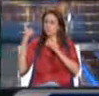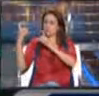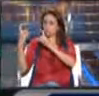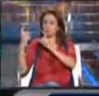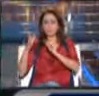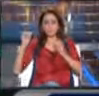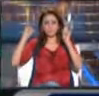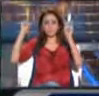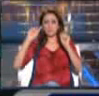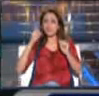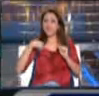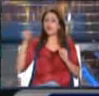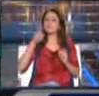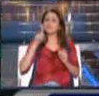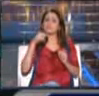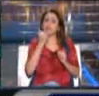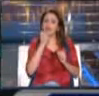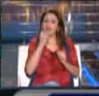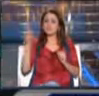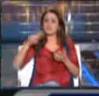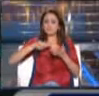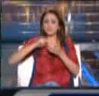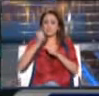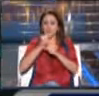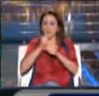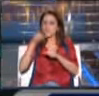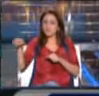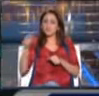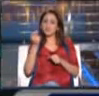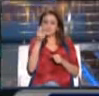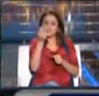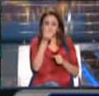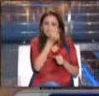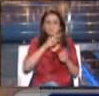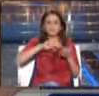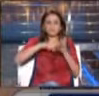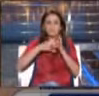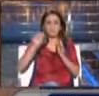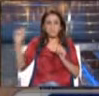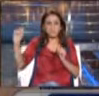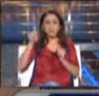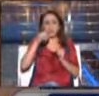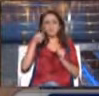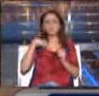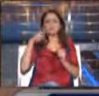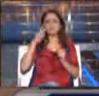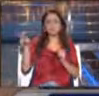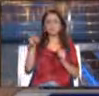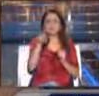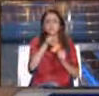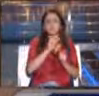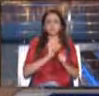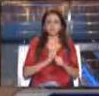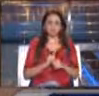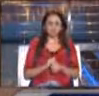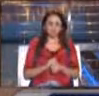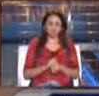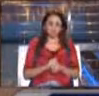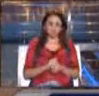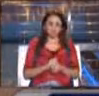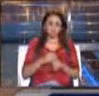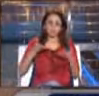ضد تصرفاته. ما اجي كلام كابتن شادي منطقي مثلا في حته, لو هو طب